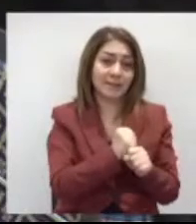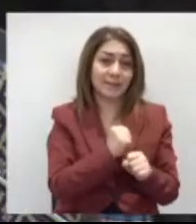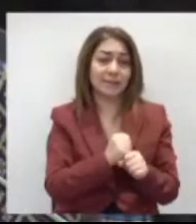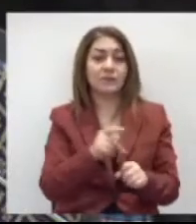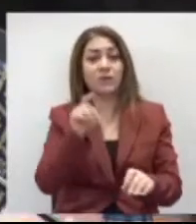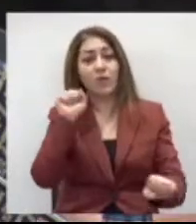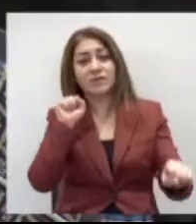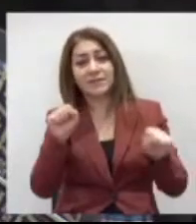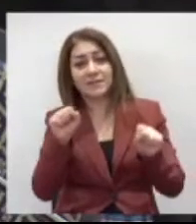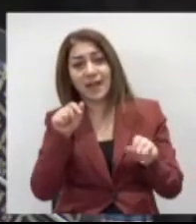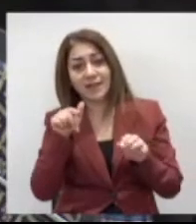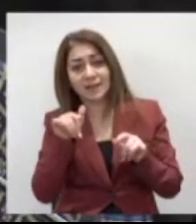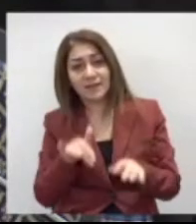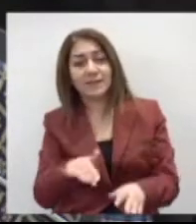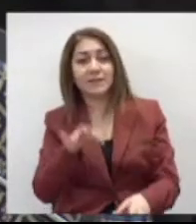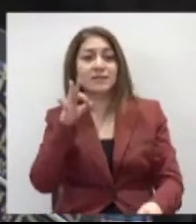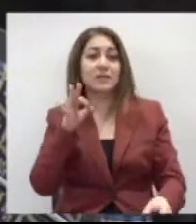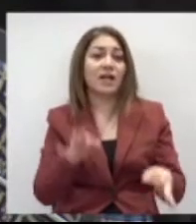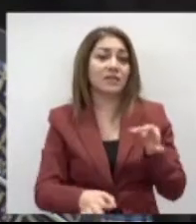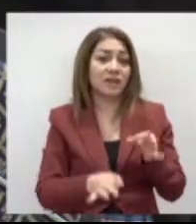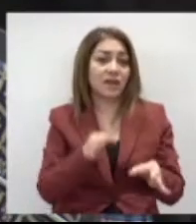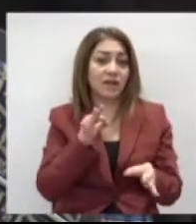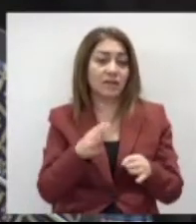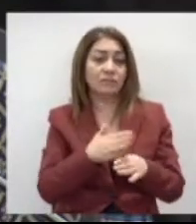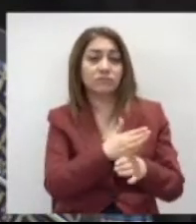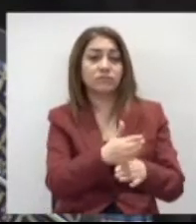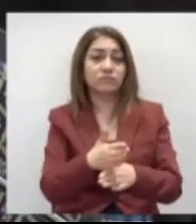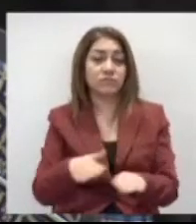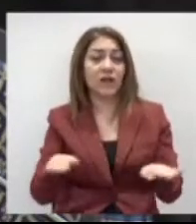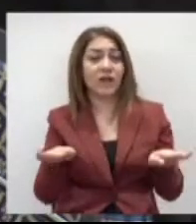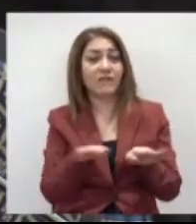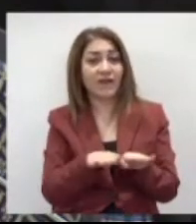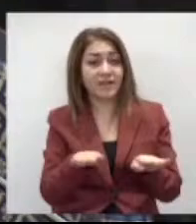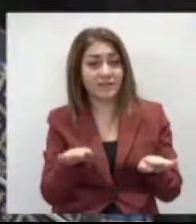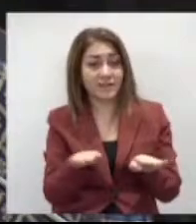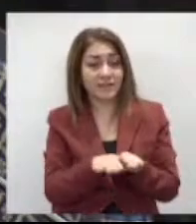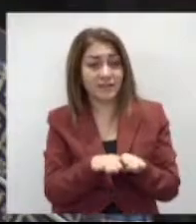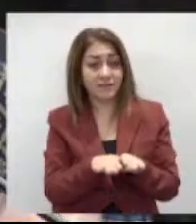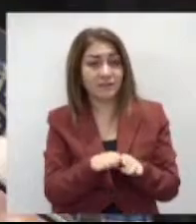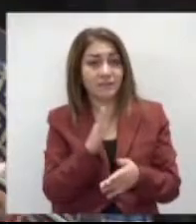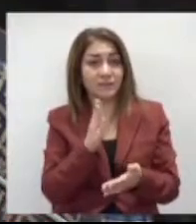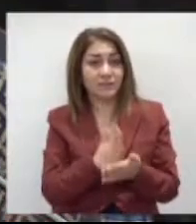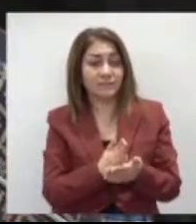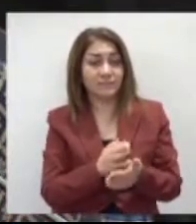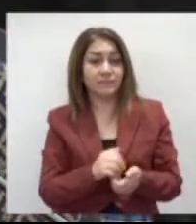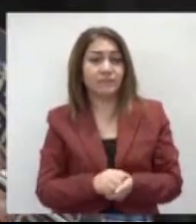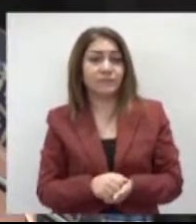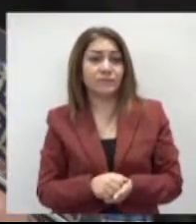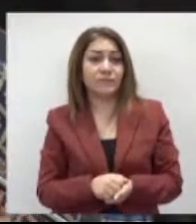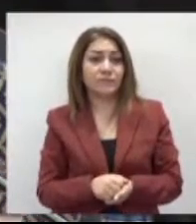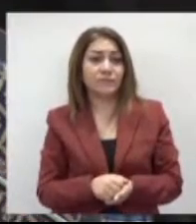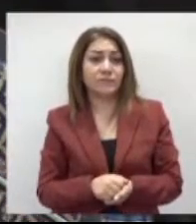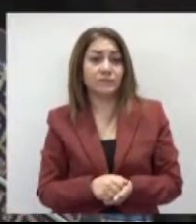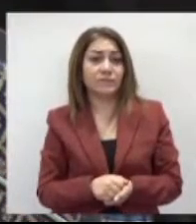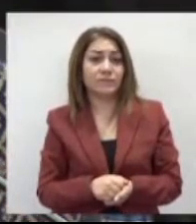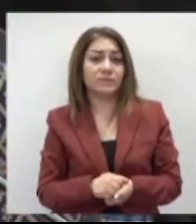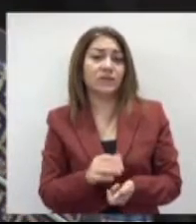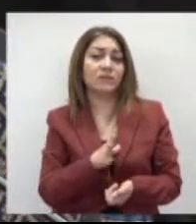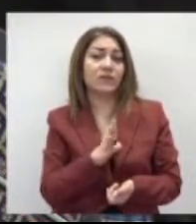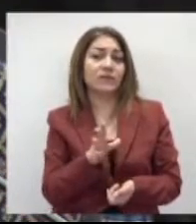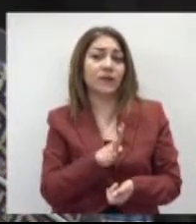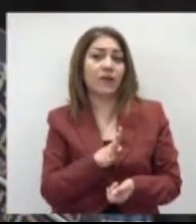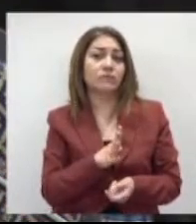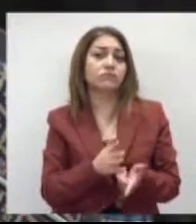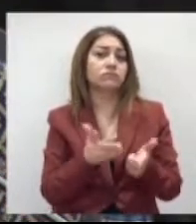նույնիսկ դատական իշխանությունների ընդհանրական վերցրած բաժանման և հավասարակշռման կառուցակարգեր, կարող է հարցեր չառաջանան,